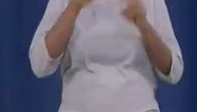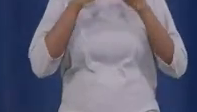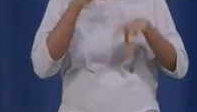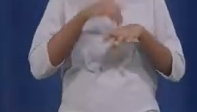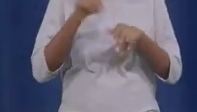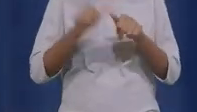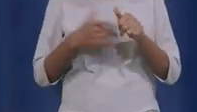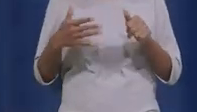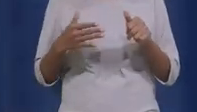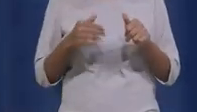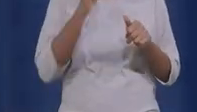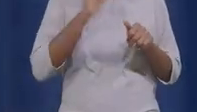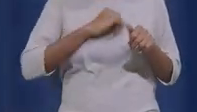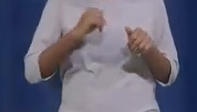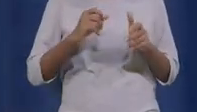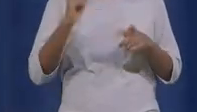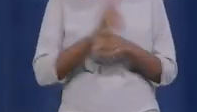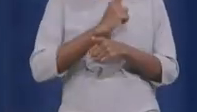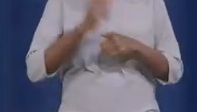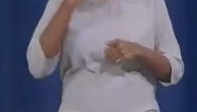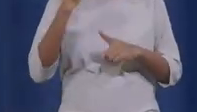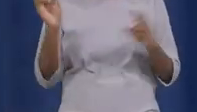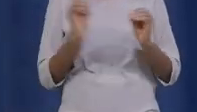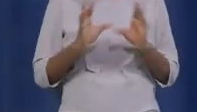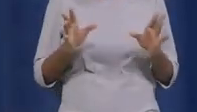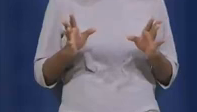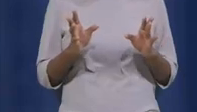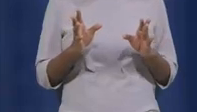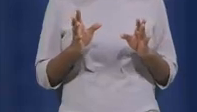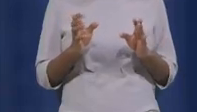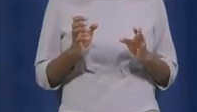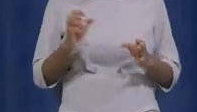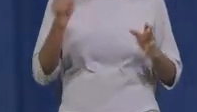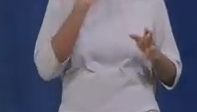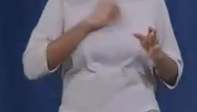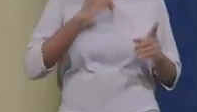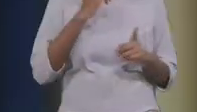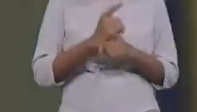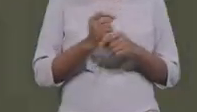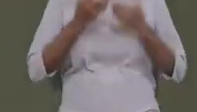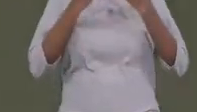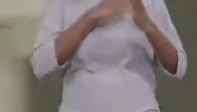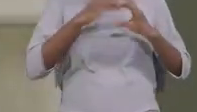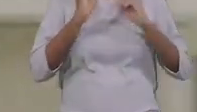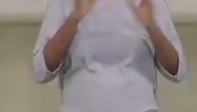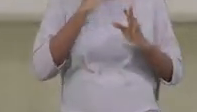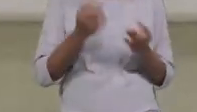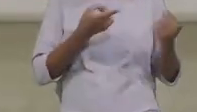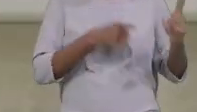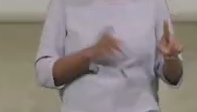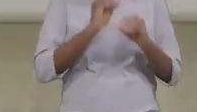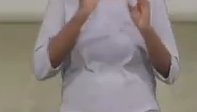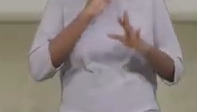Et tu regardes, est-ce que je travaille pour rien? Est-ce que je crie seulement et que rien ne